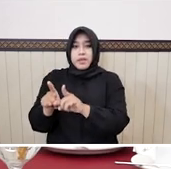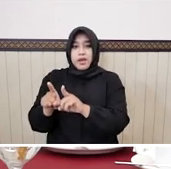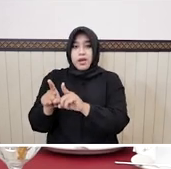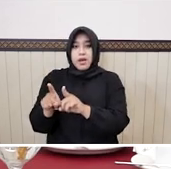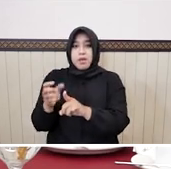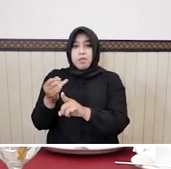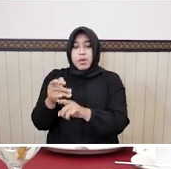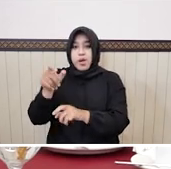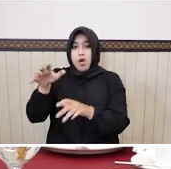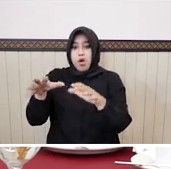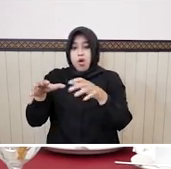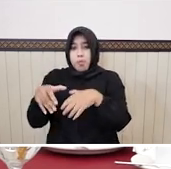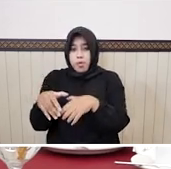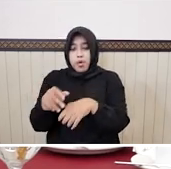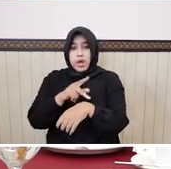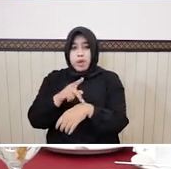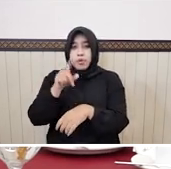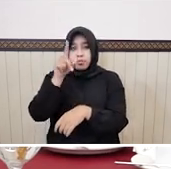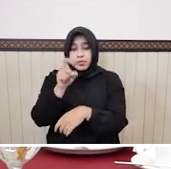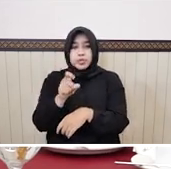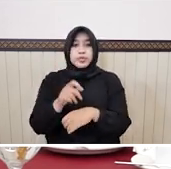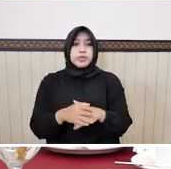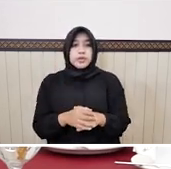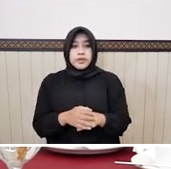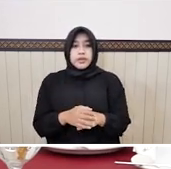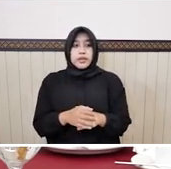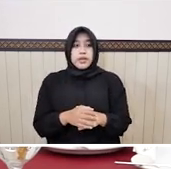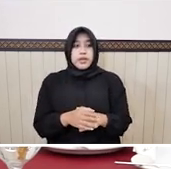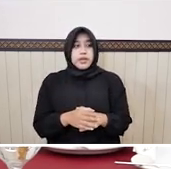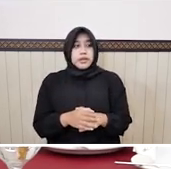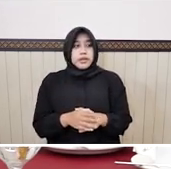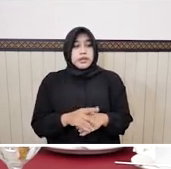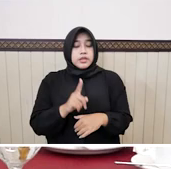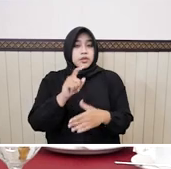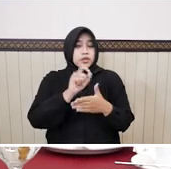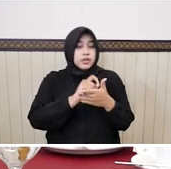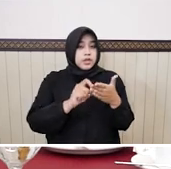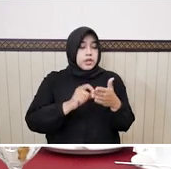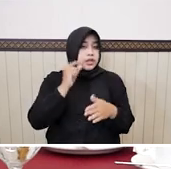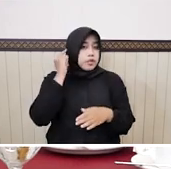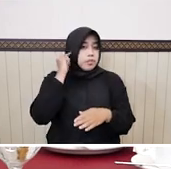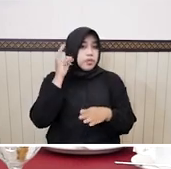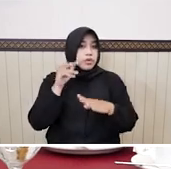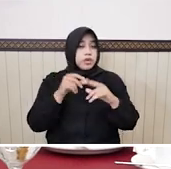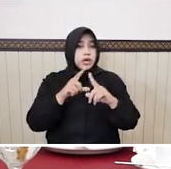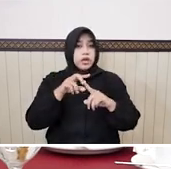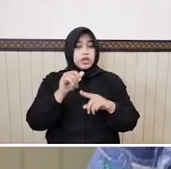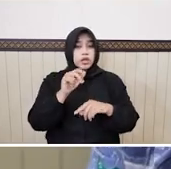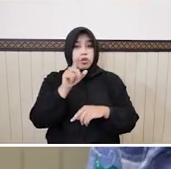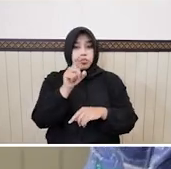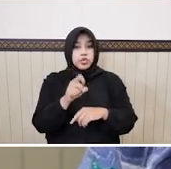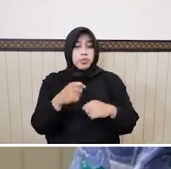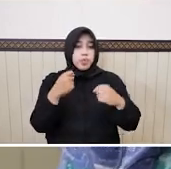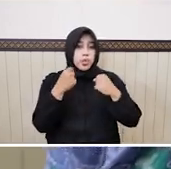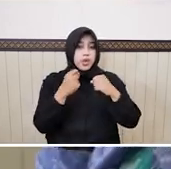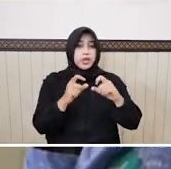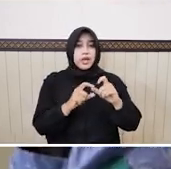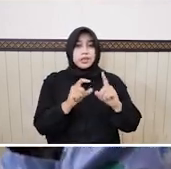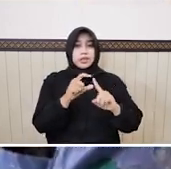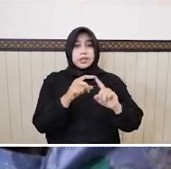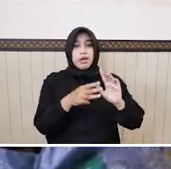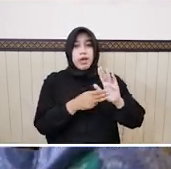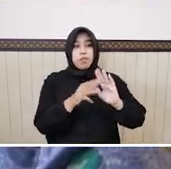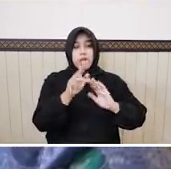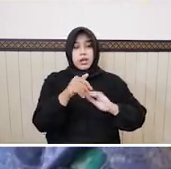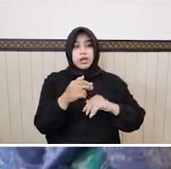beberapa pihak yang kami perlukan gitu satu catatan Bu Ratu ya kita masih butuh penguatan sumberdaya